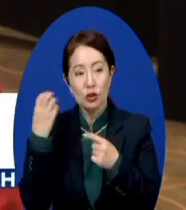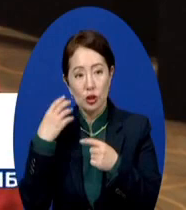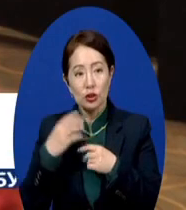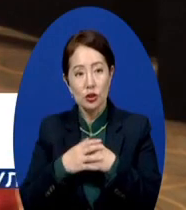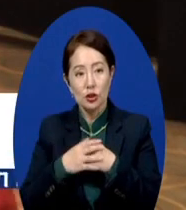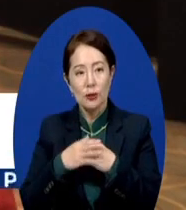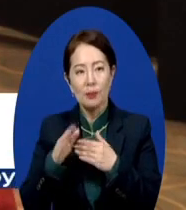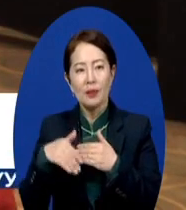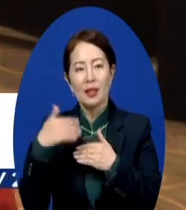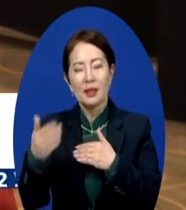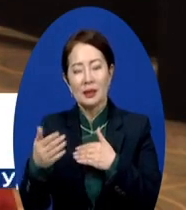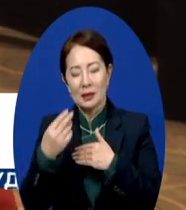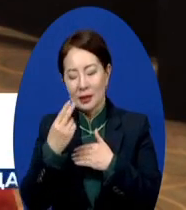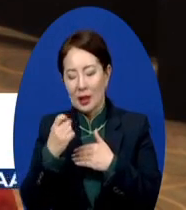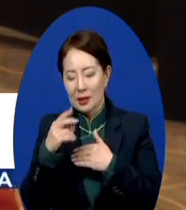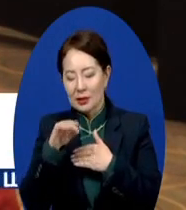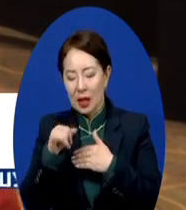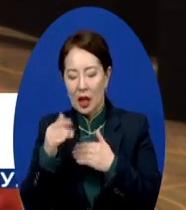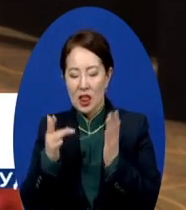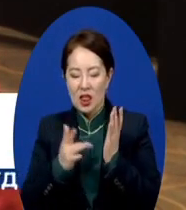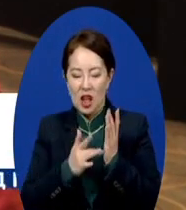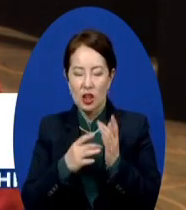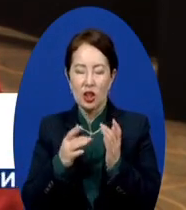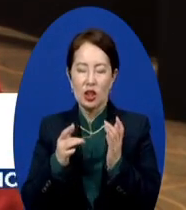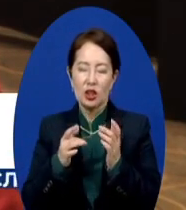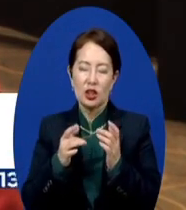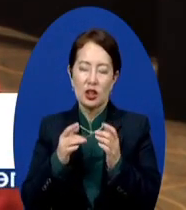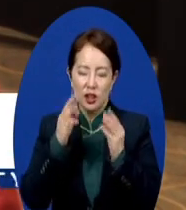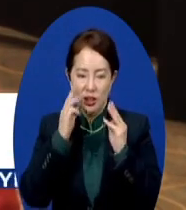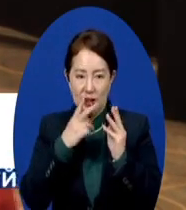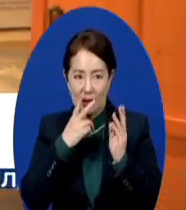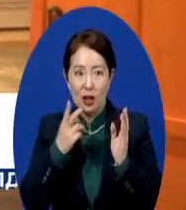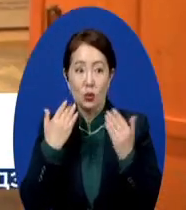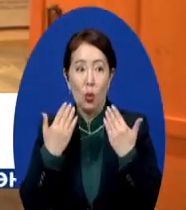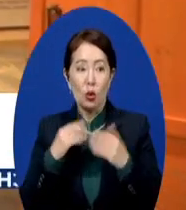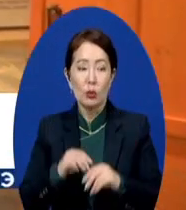сонссон цаашид энэ техник технологийн шийдлүүдийг илүү харсан